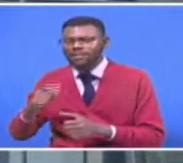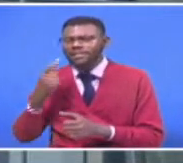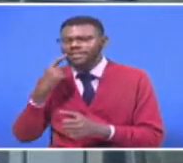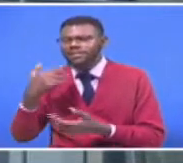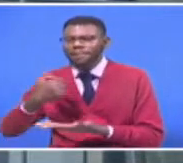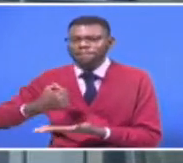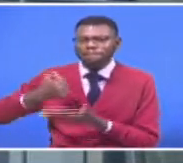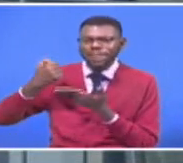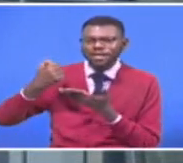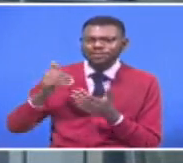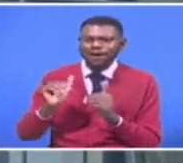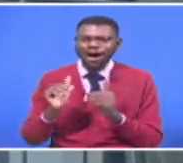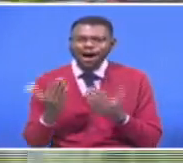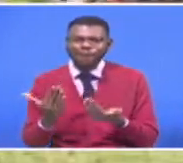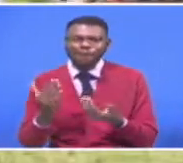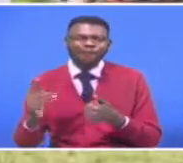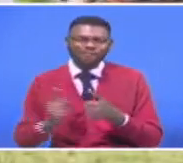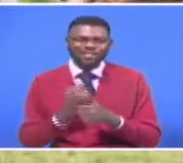budget.